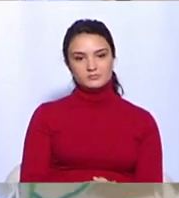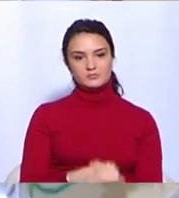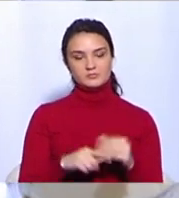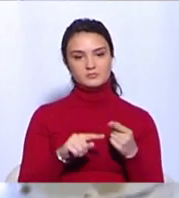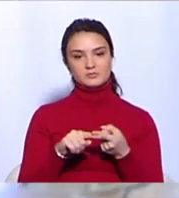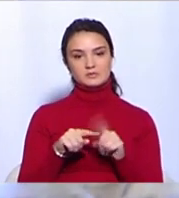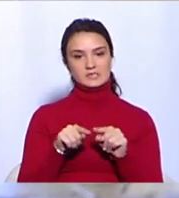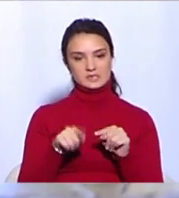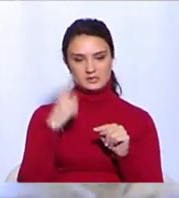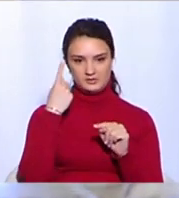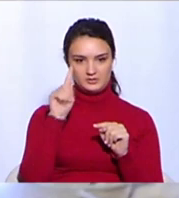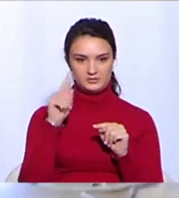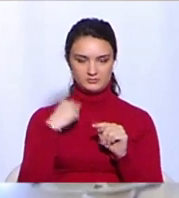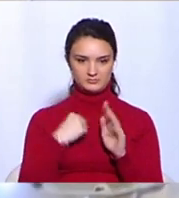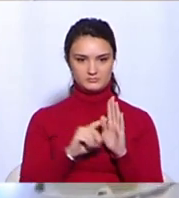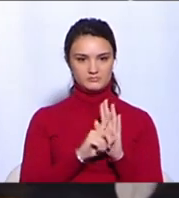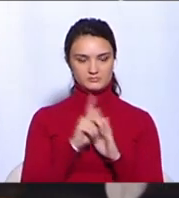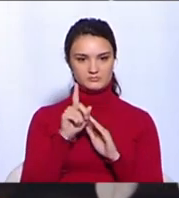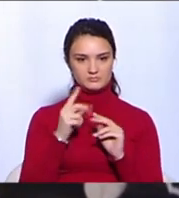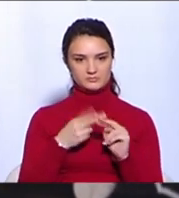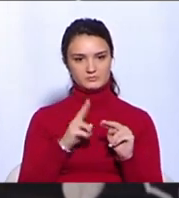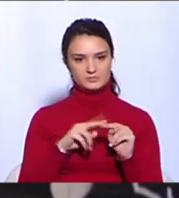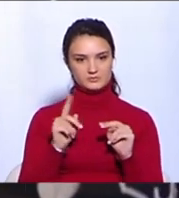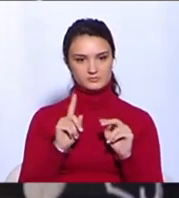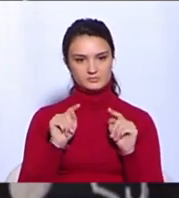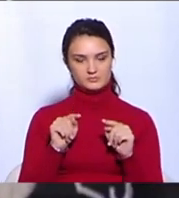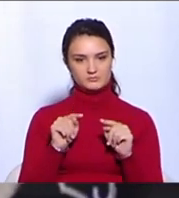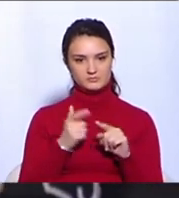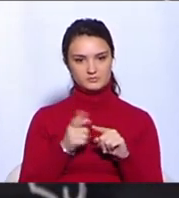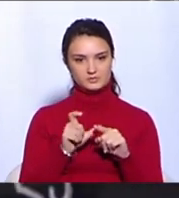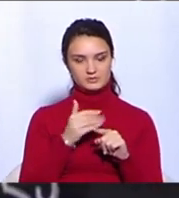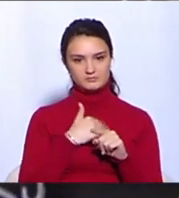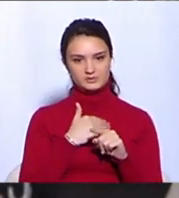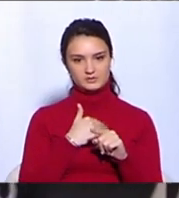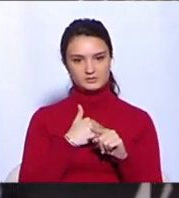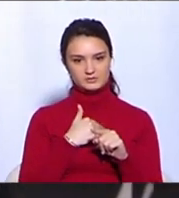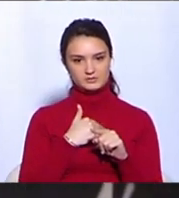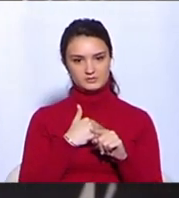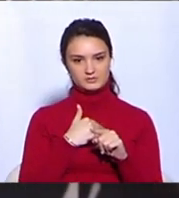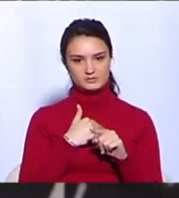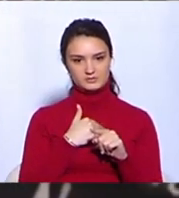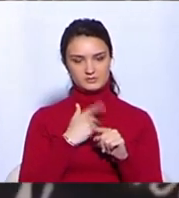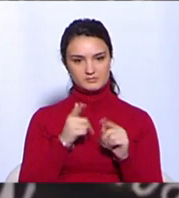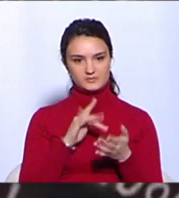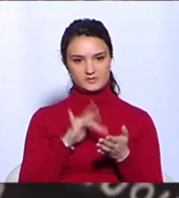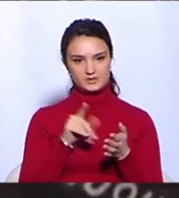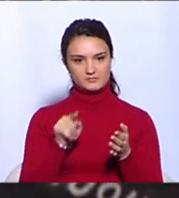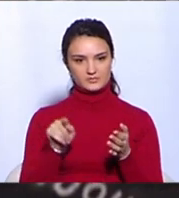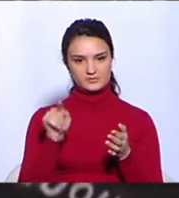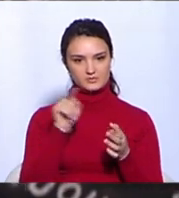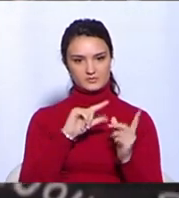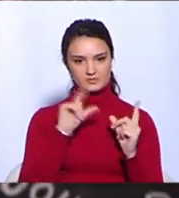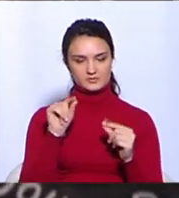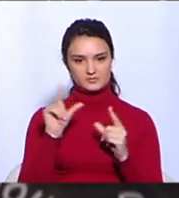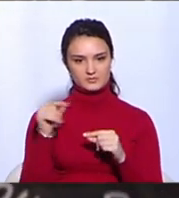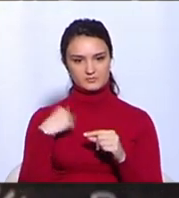ეს იდეა მომივიდა თავში, იმიტომ რომ ძალიან მინდა ამ ქვეყნებში წავიდე,